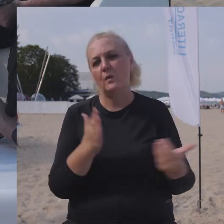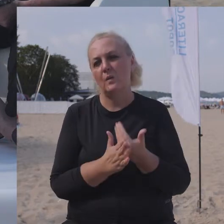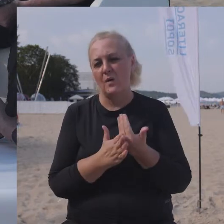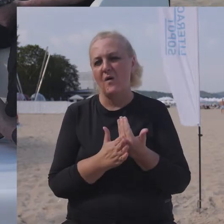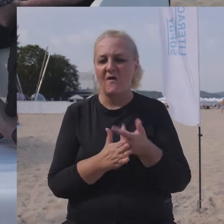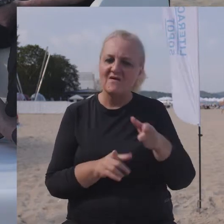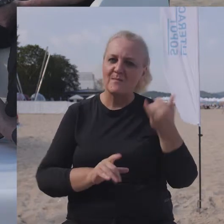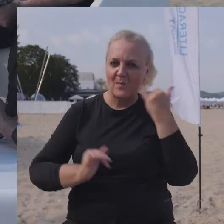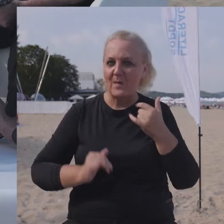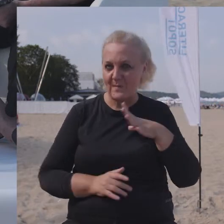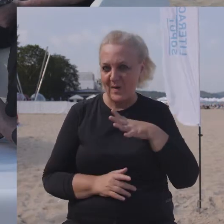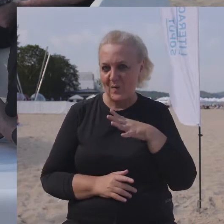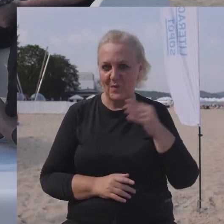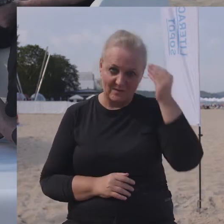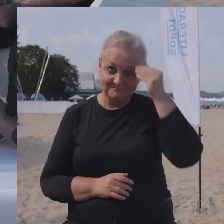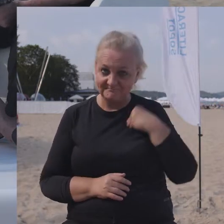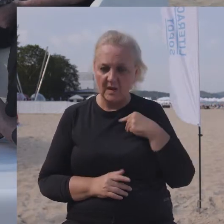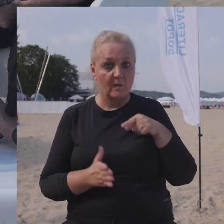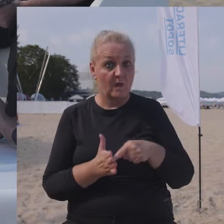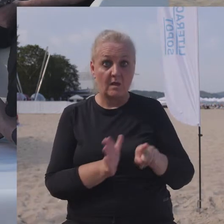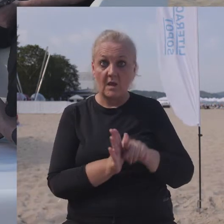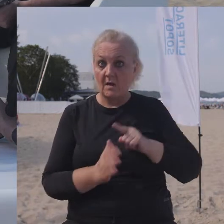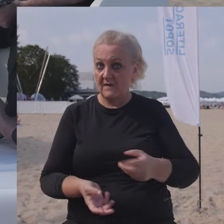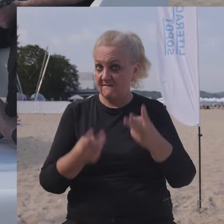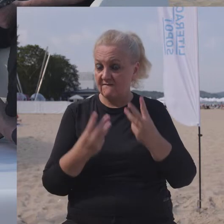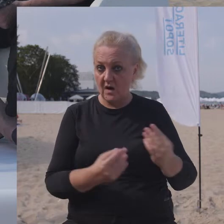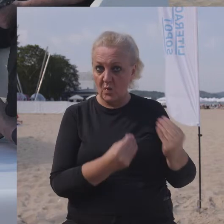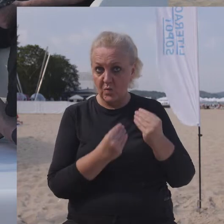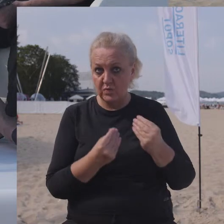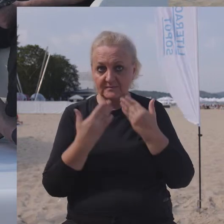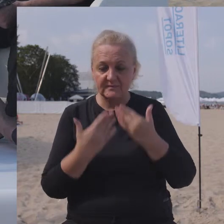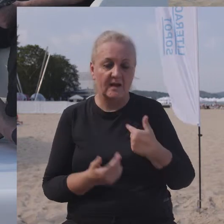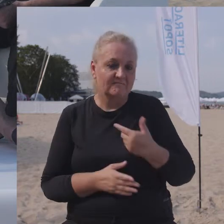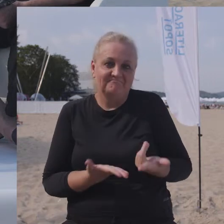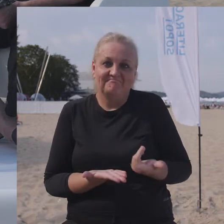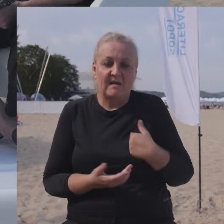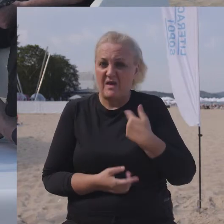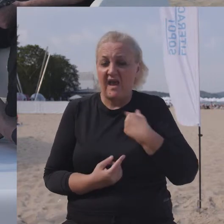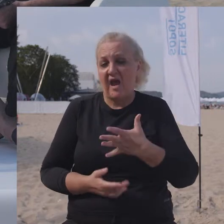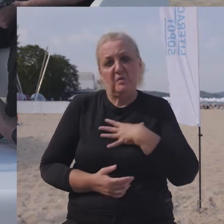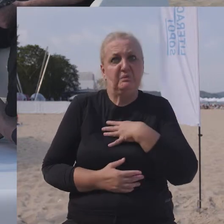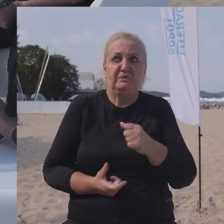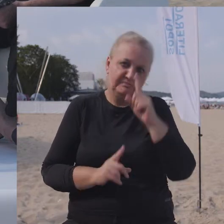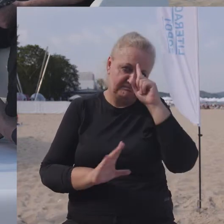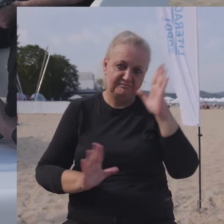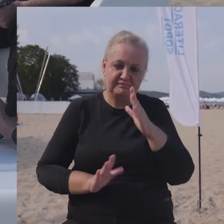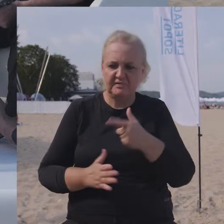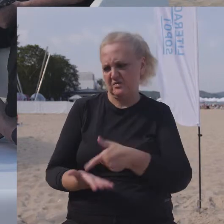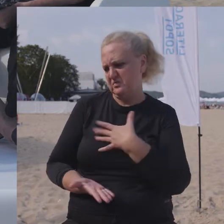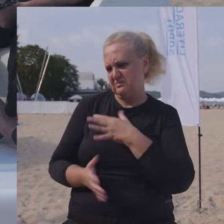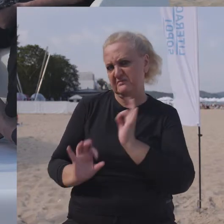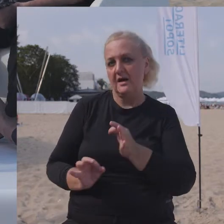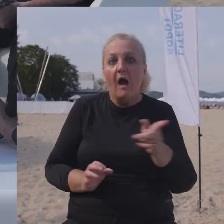mielizm i to było dla mnie bardzo wartościowe, bo zupełnie bym nie zauważyła ich, były dla mnie